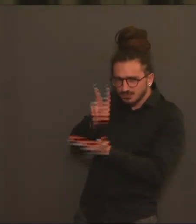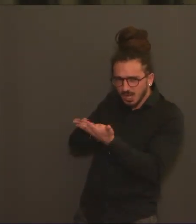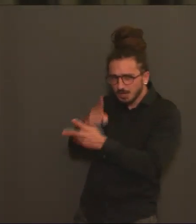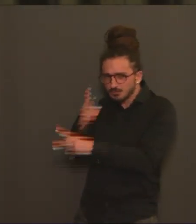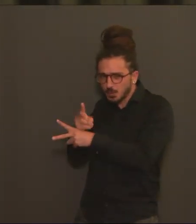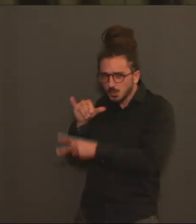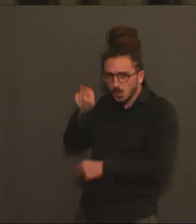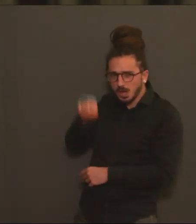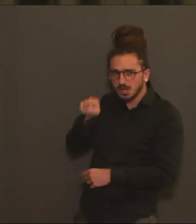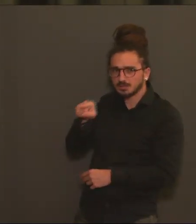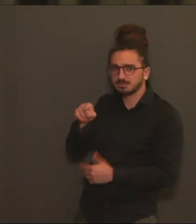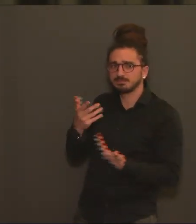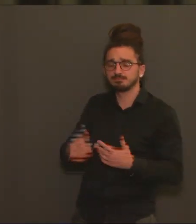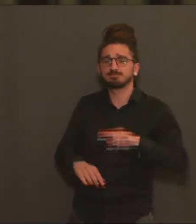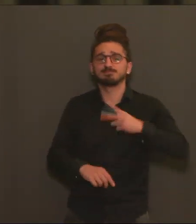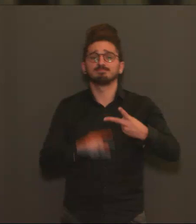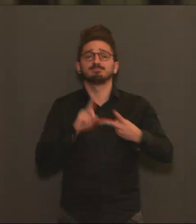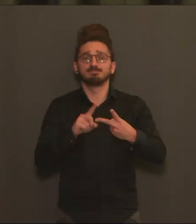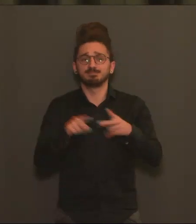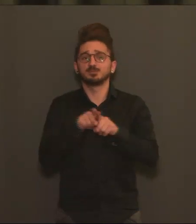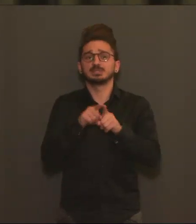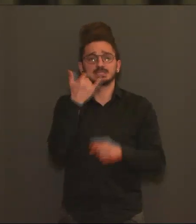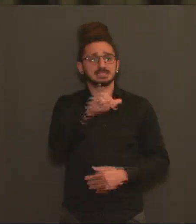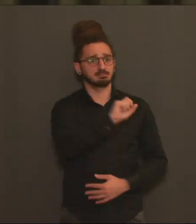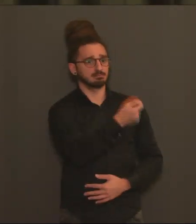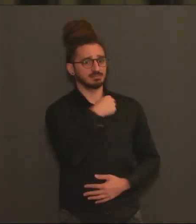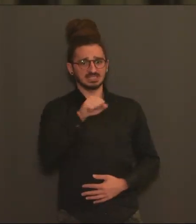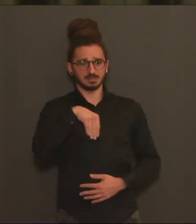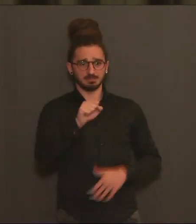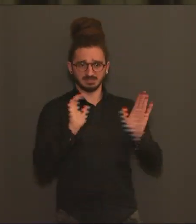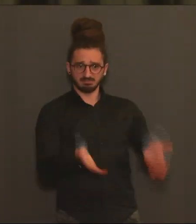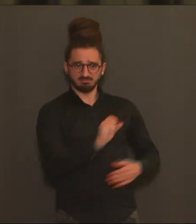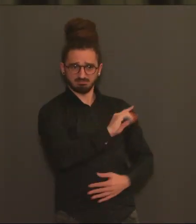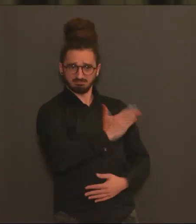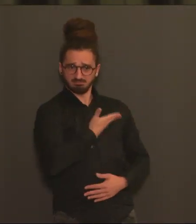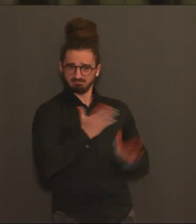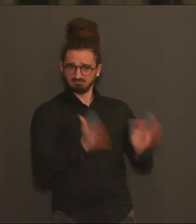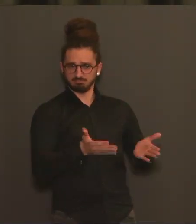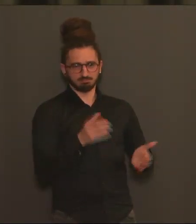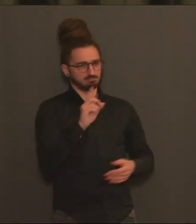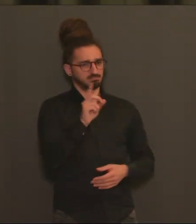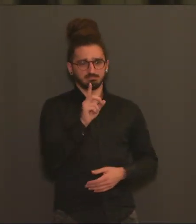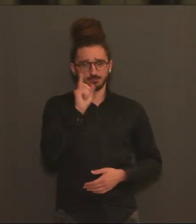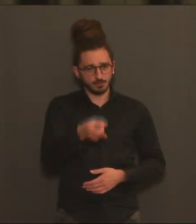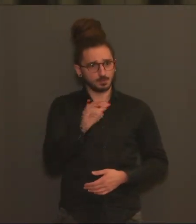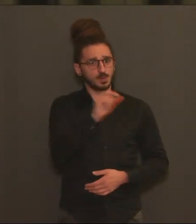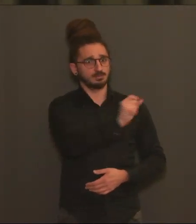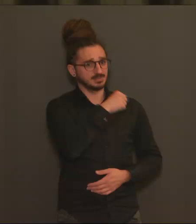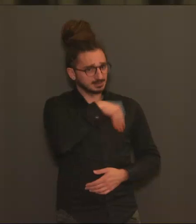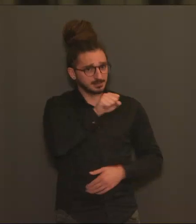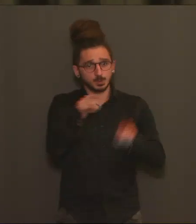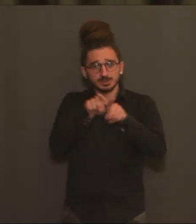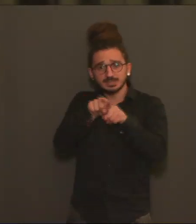SMS. En principe, une invitation personnelle vous sera toujours envoyée également par courrier papier. Les envois SMS et mail